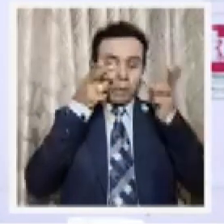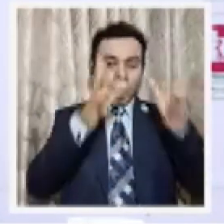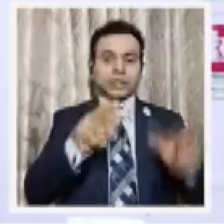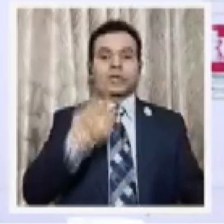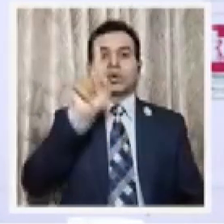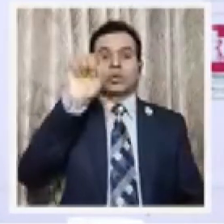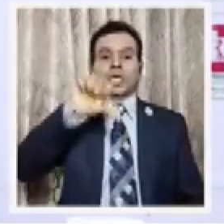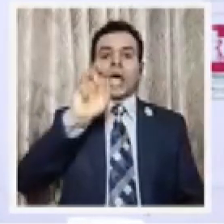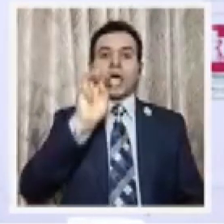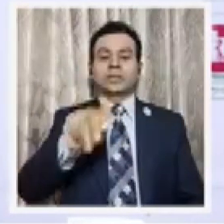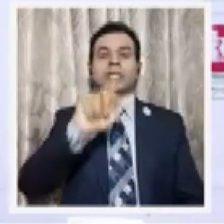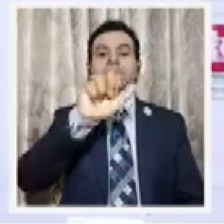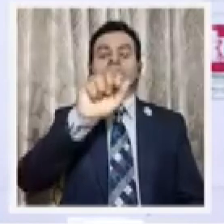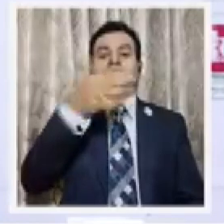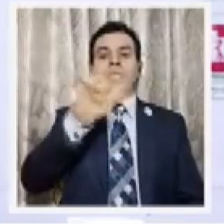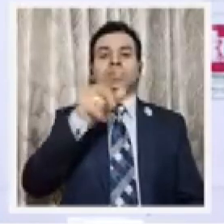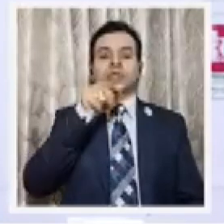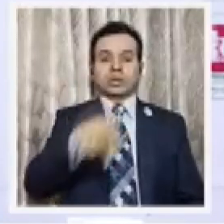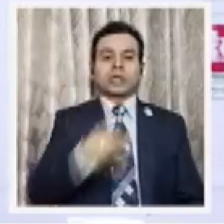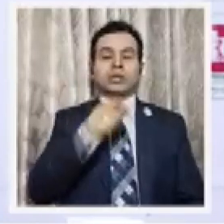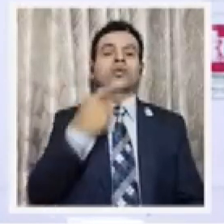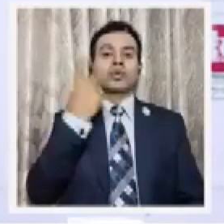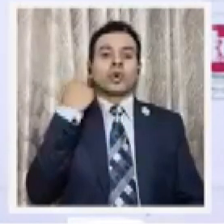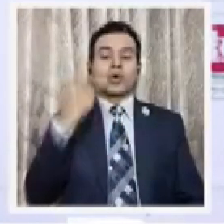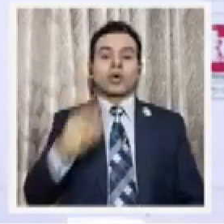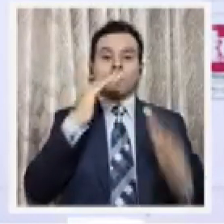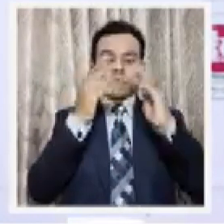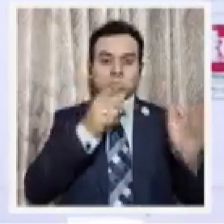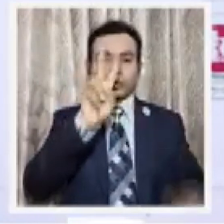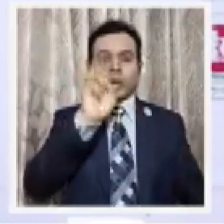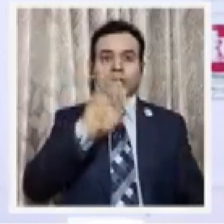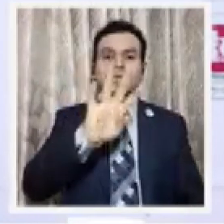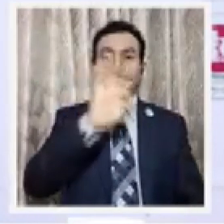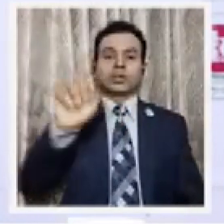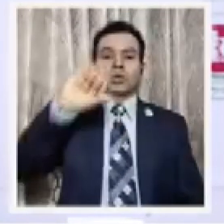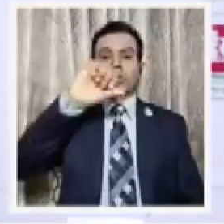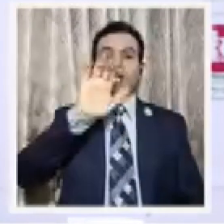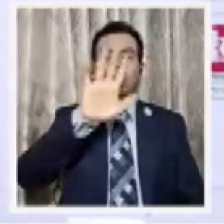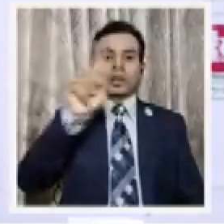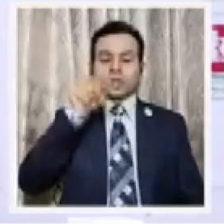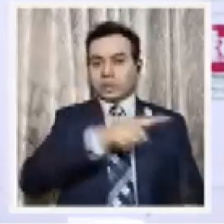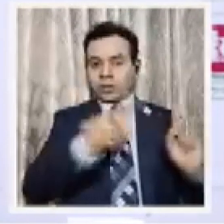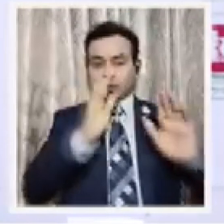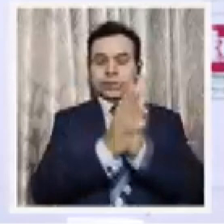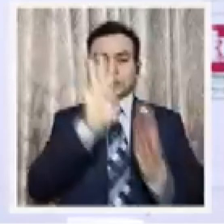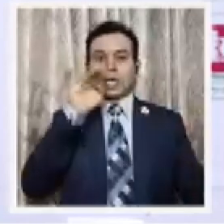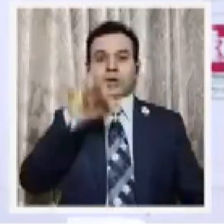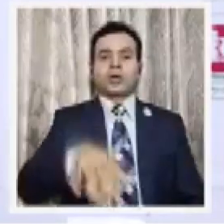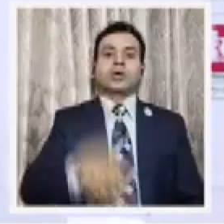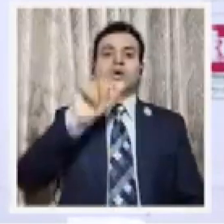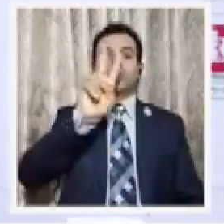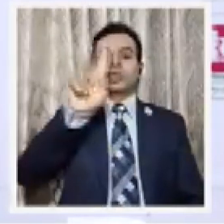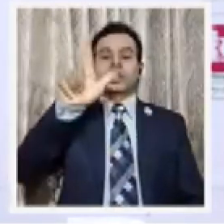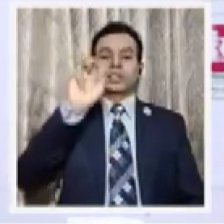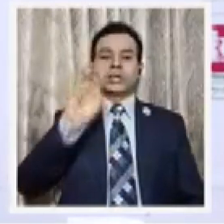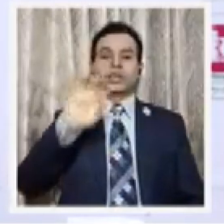28,769 জন, বর্তমানে আইসোলেশনে আছেন 19,007 জন। 24 ঘন্টায় কোয়ারেন্টাইনে যুক্ত হয়েছেন